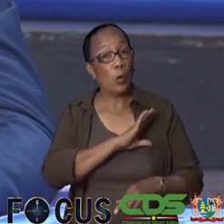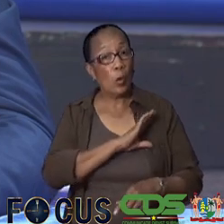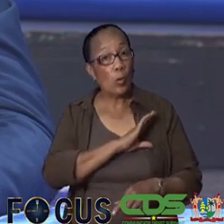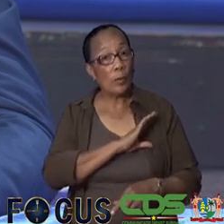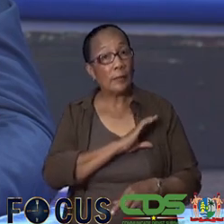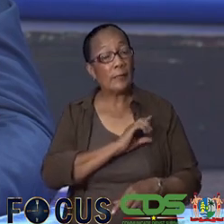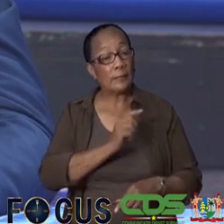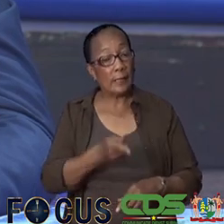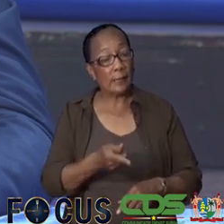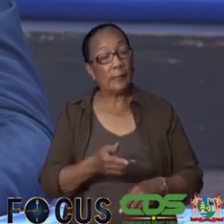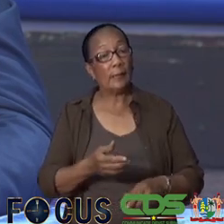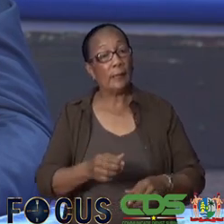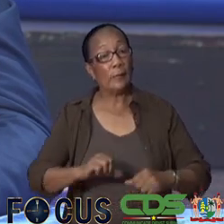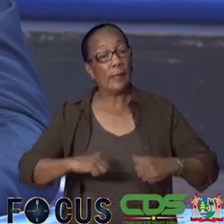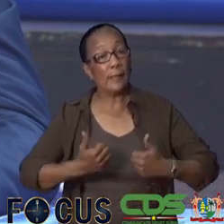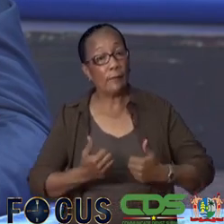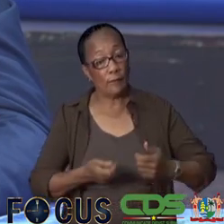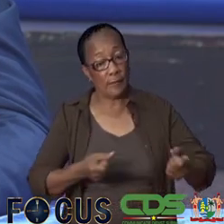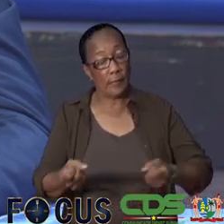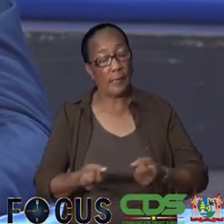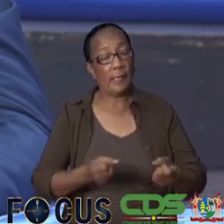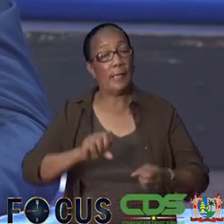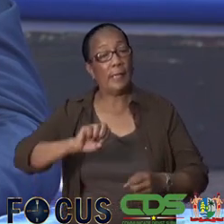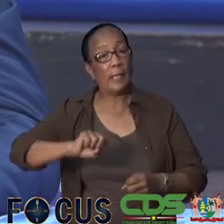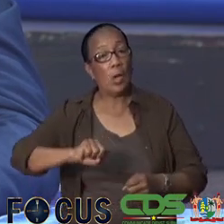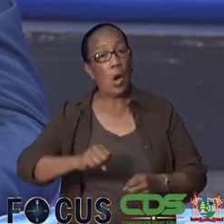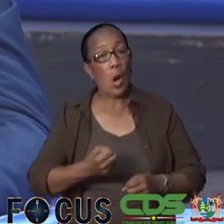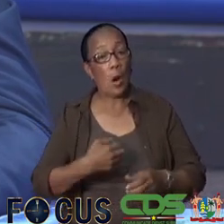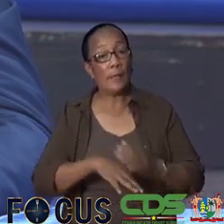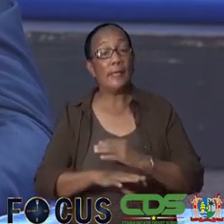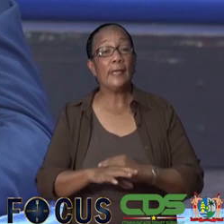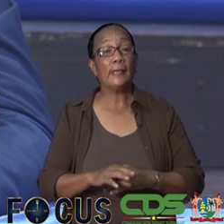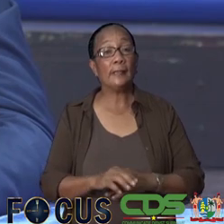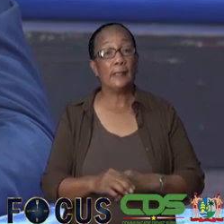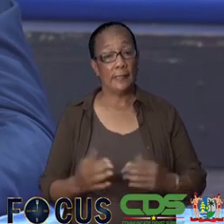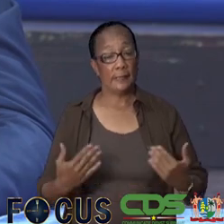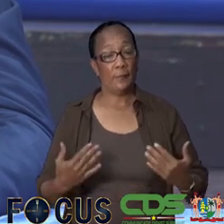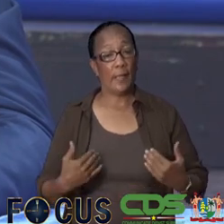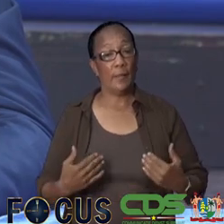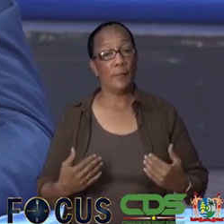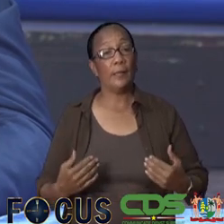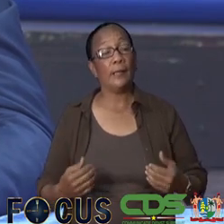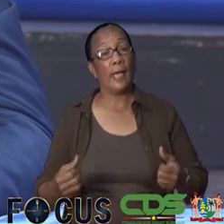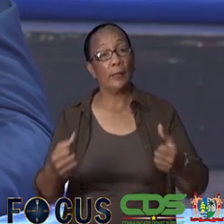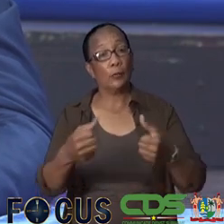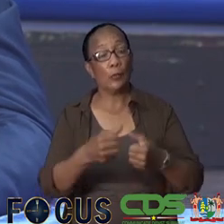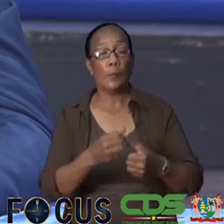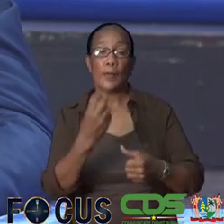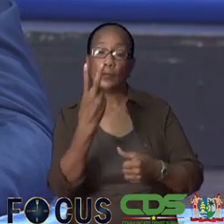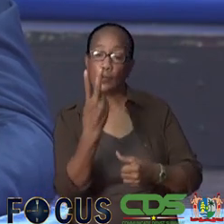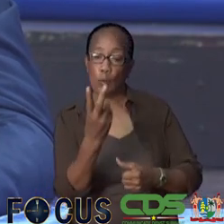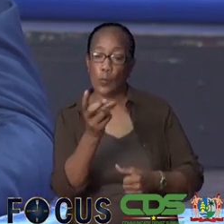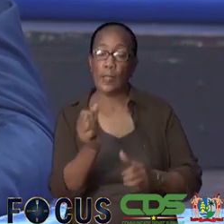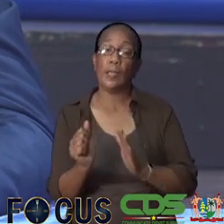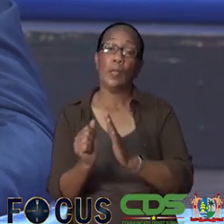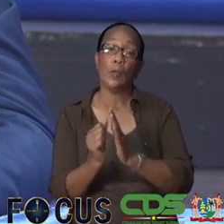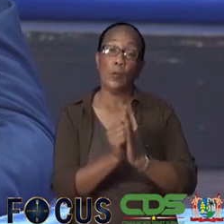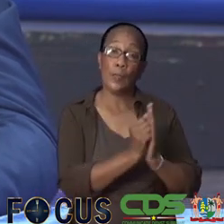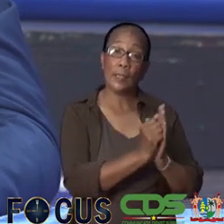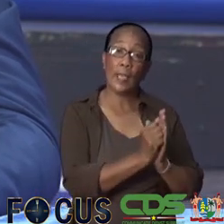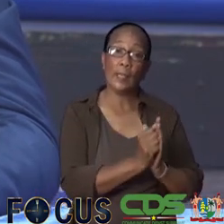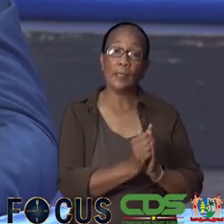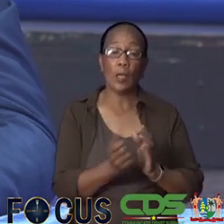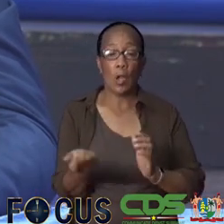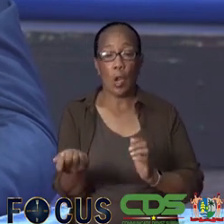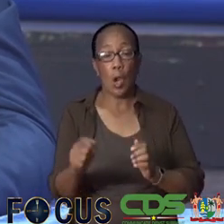van de regering om, evenzo als we in september hebben toegepast, 2 weekend lockdowns, dat ook deze keer te